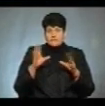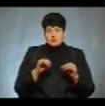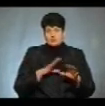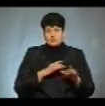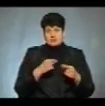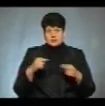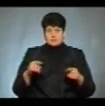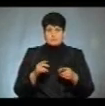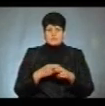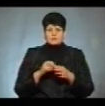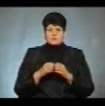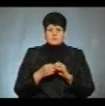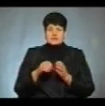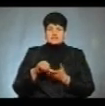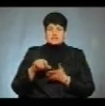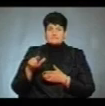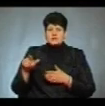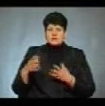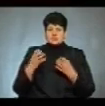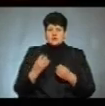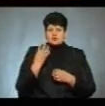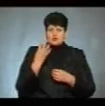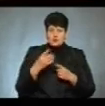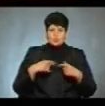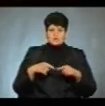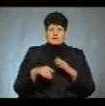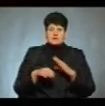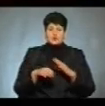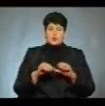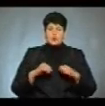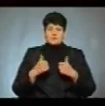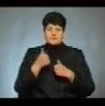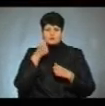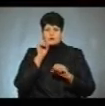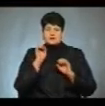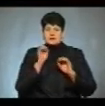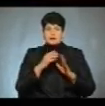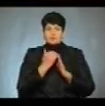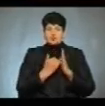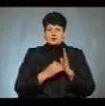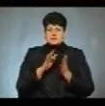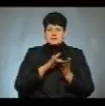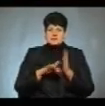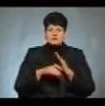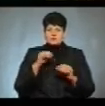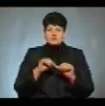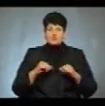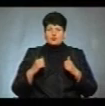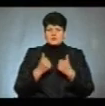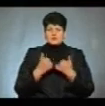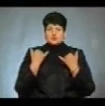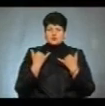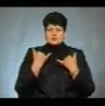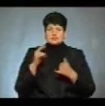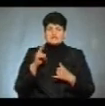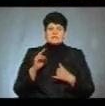проблем. Представники ще чотирьох окружних комісій Тернопільщини вчора передали протоколи до Центральної виборчої комісії. Сьогодні